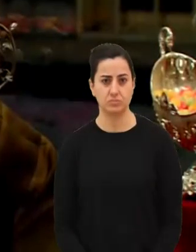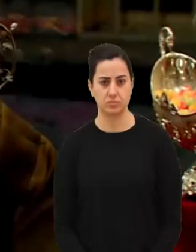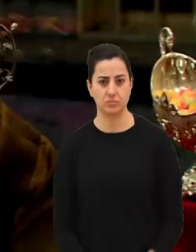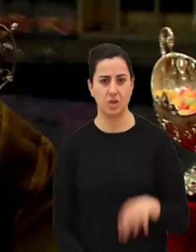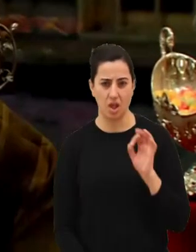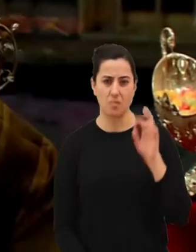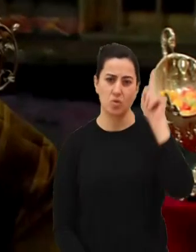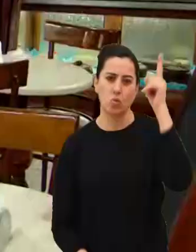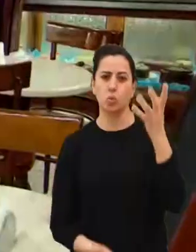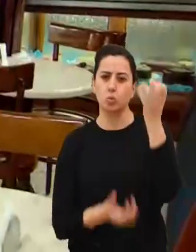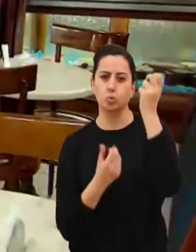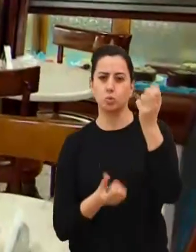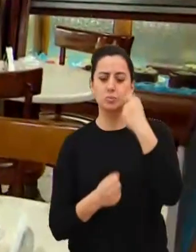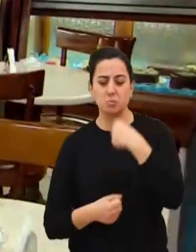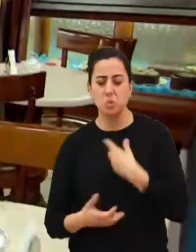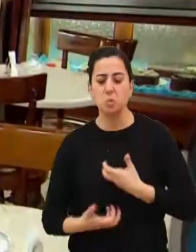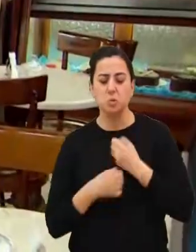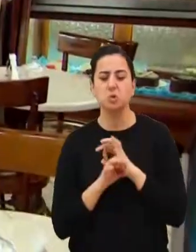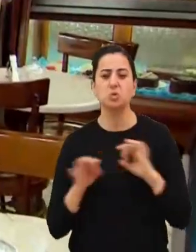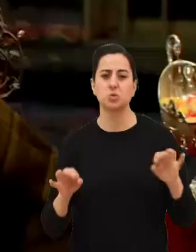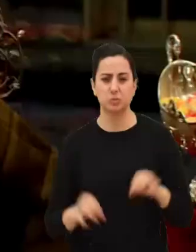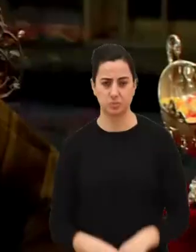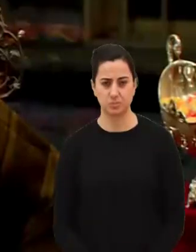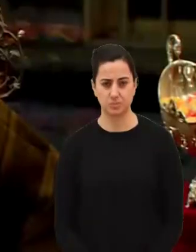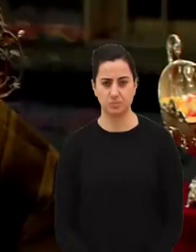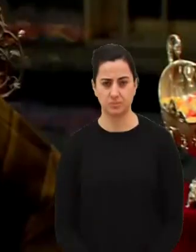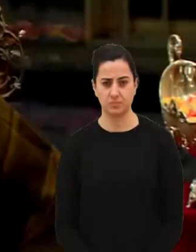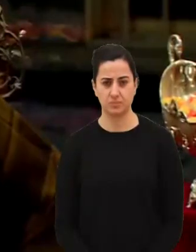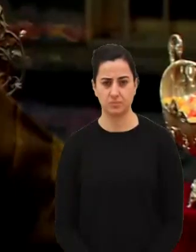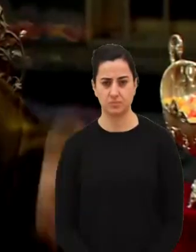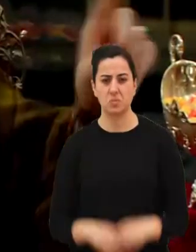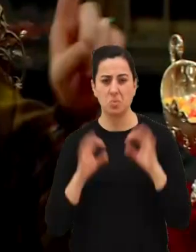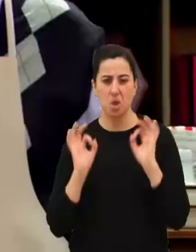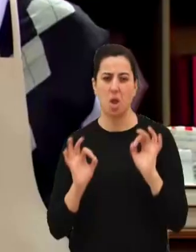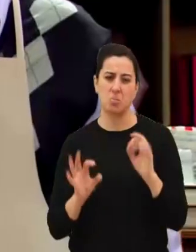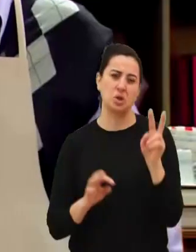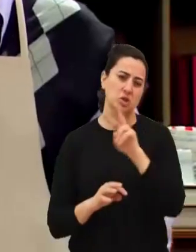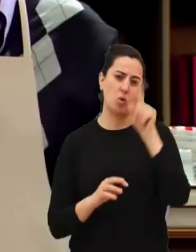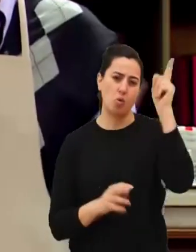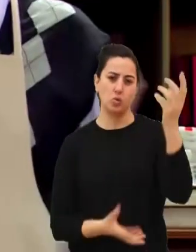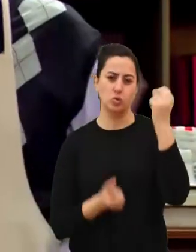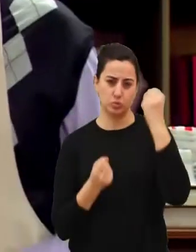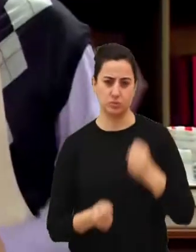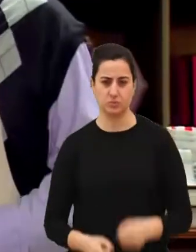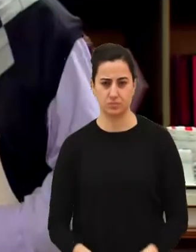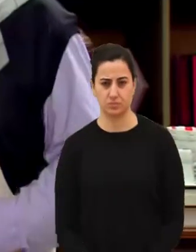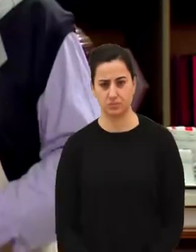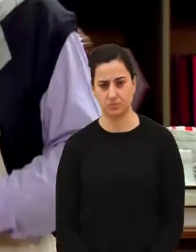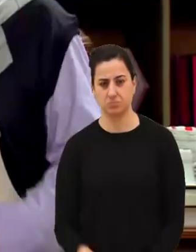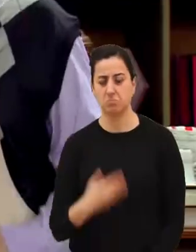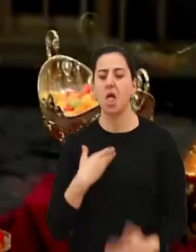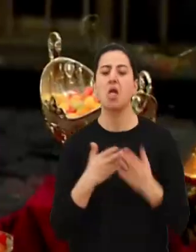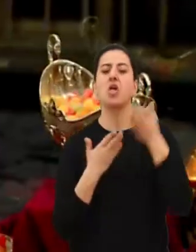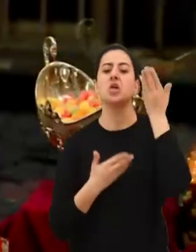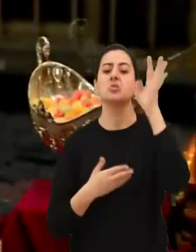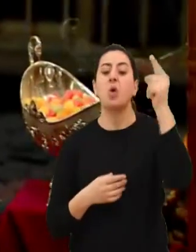Hep korusunuz onu. Hiç değilsiniz benden taraf. Oh, hep bülesiniz. Gitmeyecek mi?